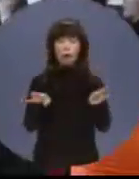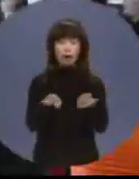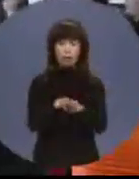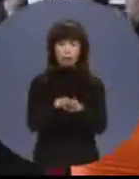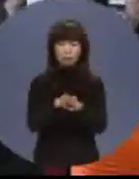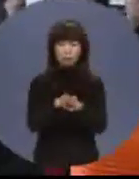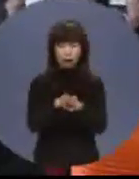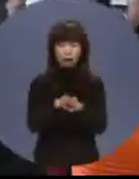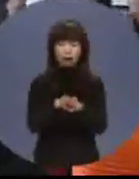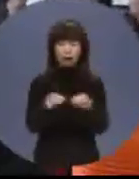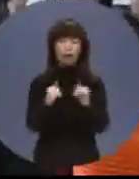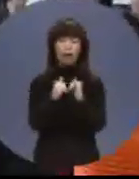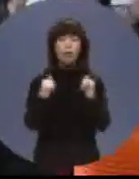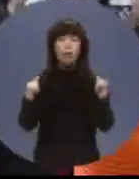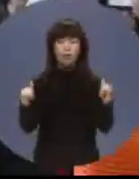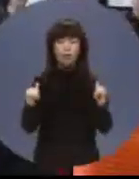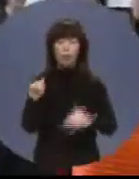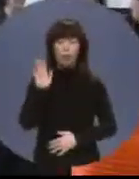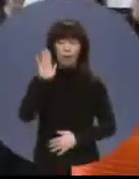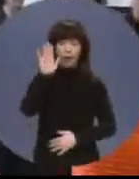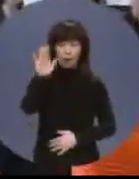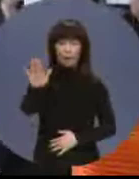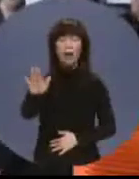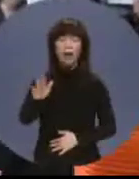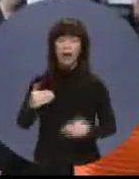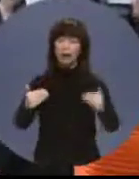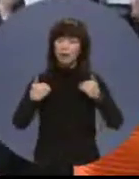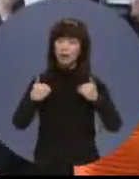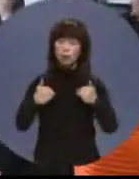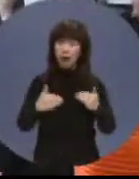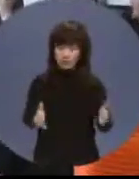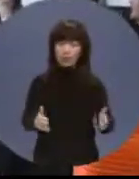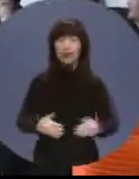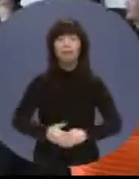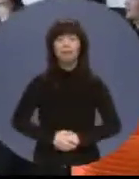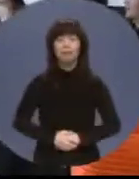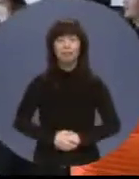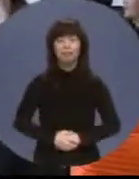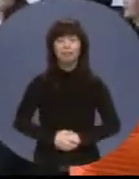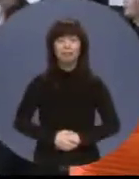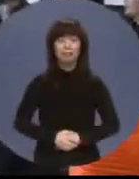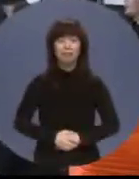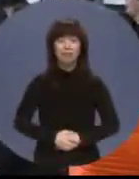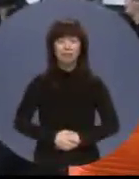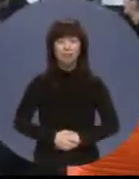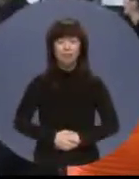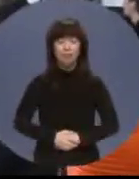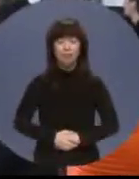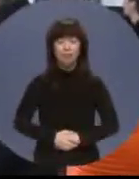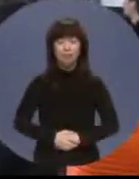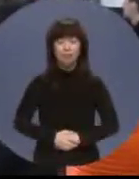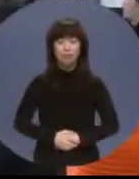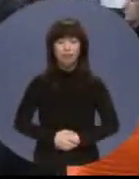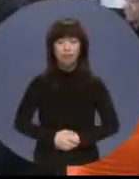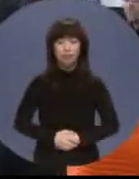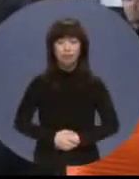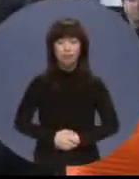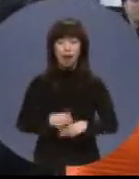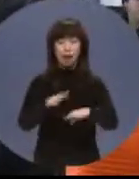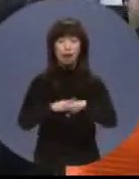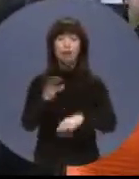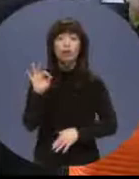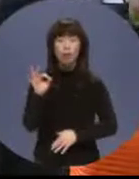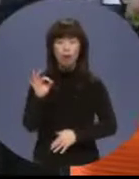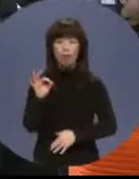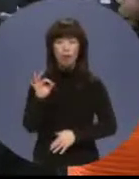行っていただいたような方もですね、その必要がなくなりますので、でなおかつ費用もです